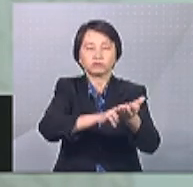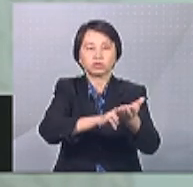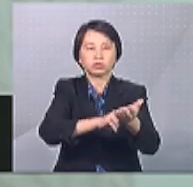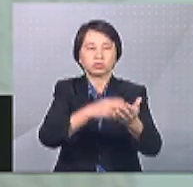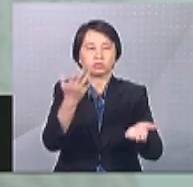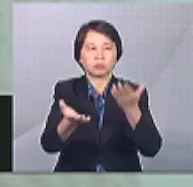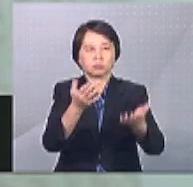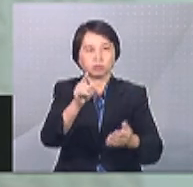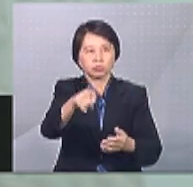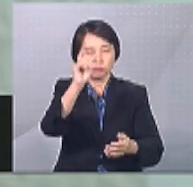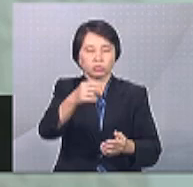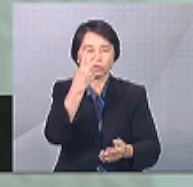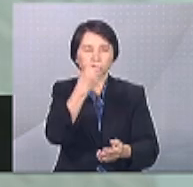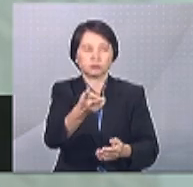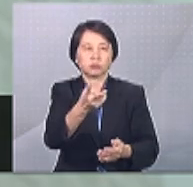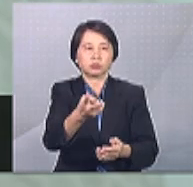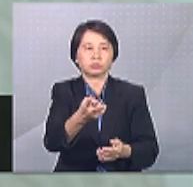mungkin mereka kena lihat pada